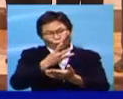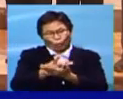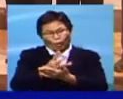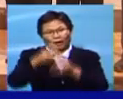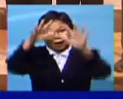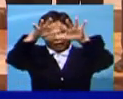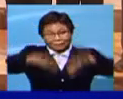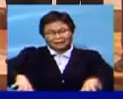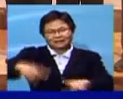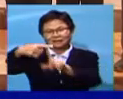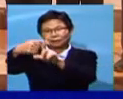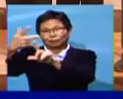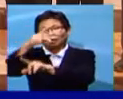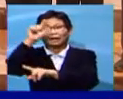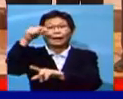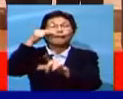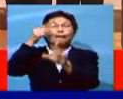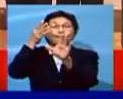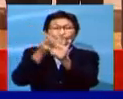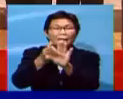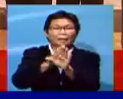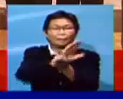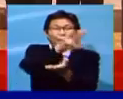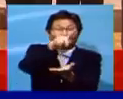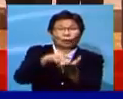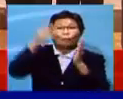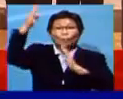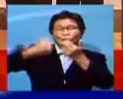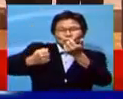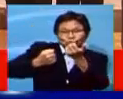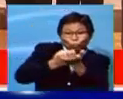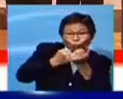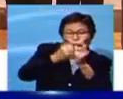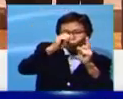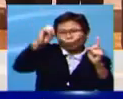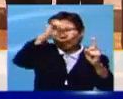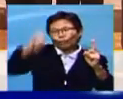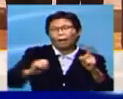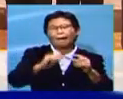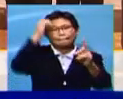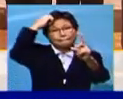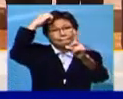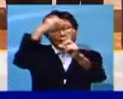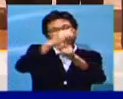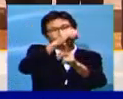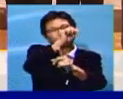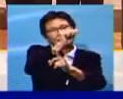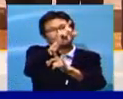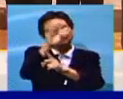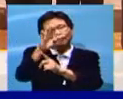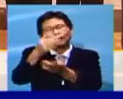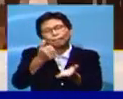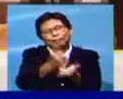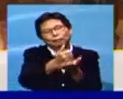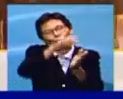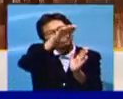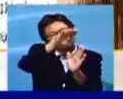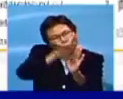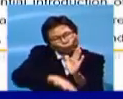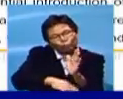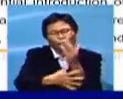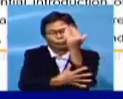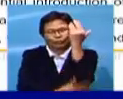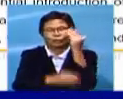campur 3 dan gabor bank pusat Beliau berkata Malaysia menyokong penuh misi ADB membantu mengurangkan kemiskinan dan